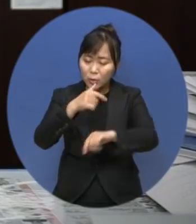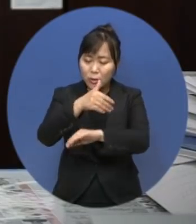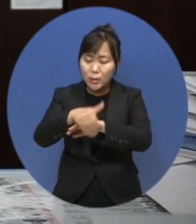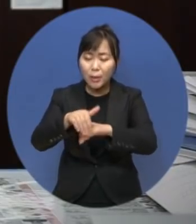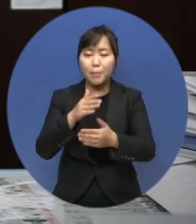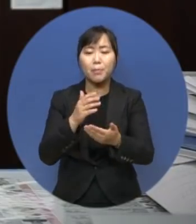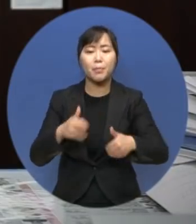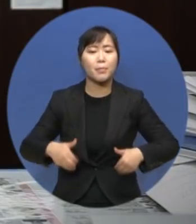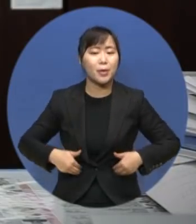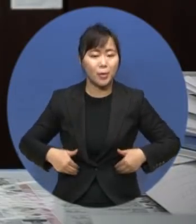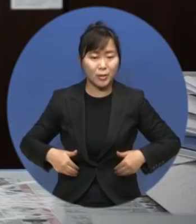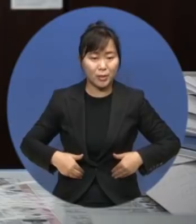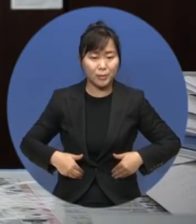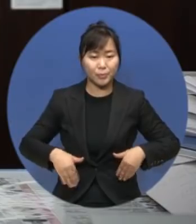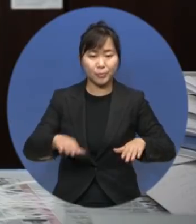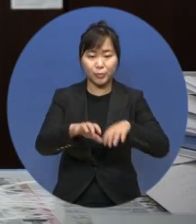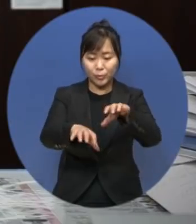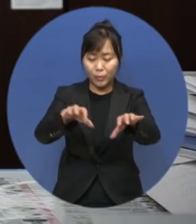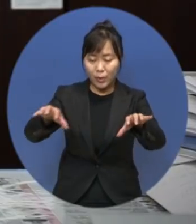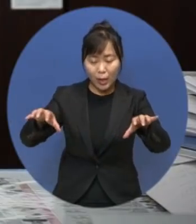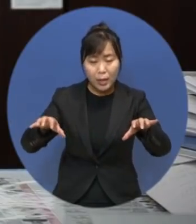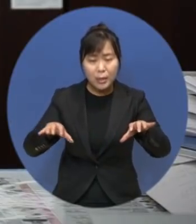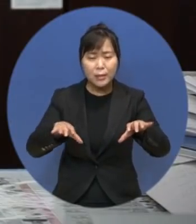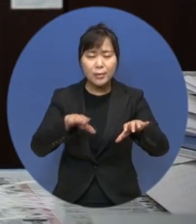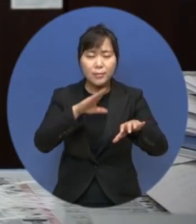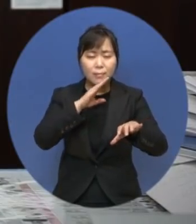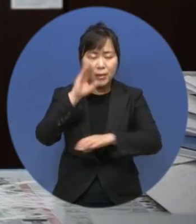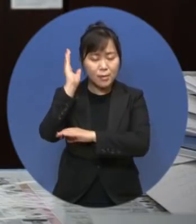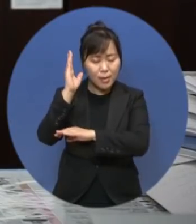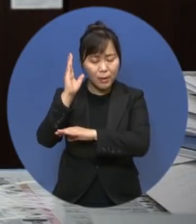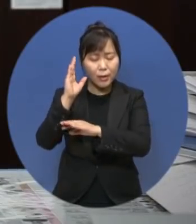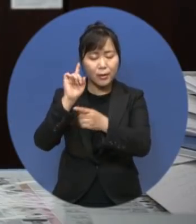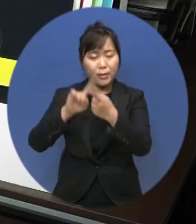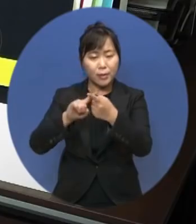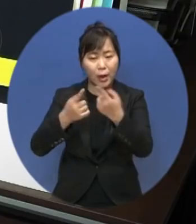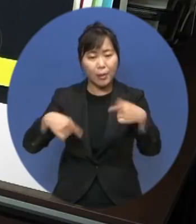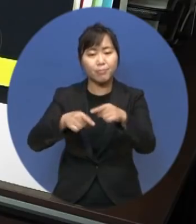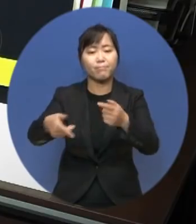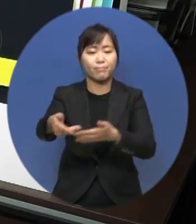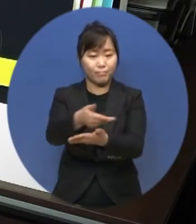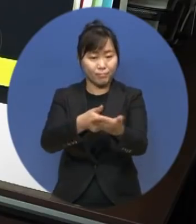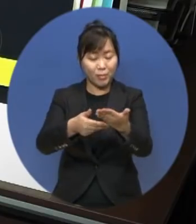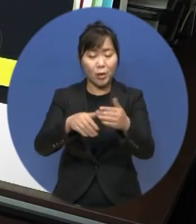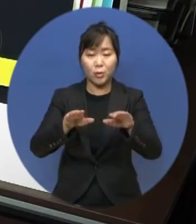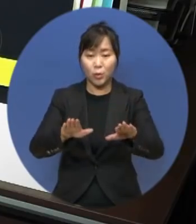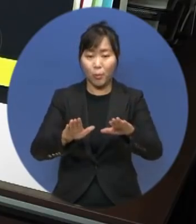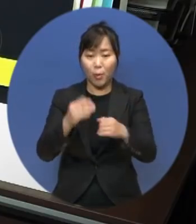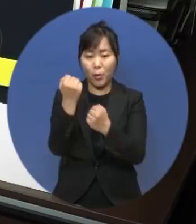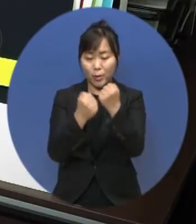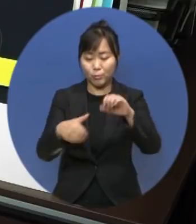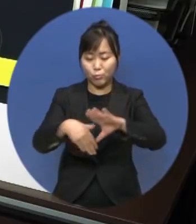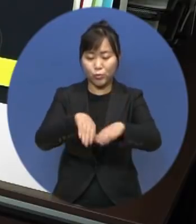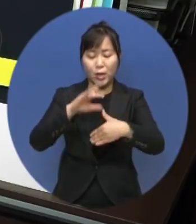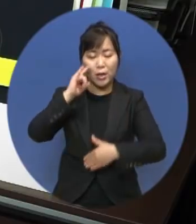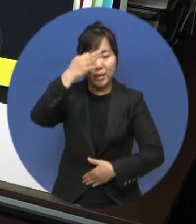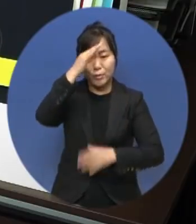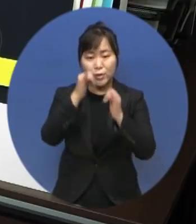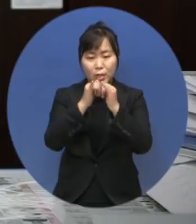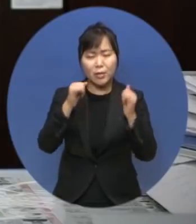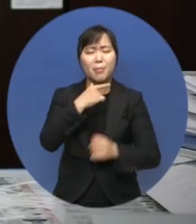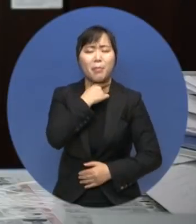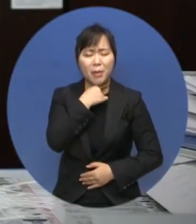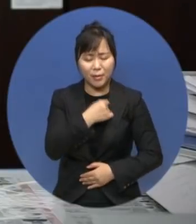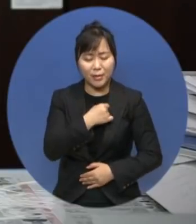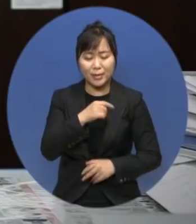정책이 필요한지 현장의 생생한 목소리를 공유합니다. 이번 워크숍이 문화예술인을